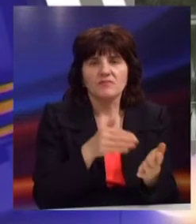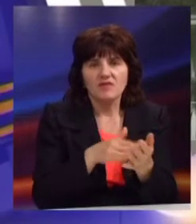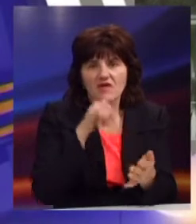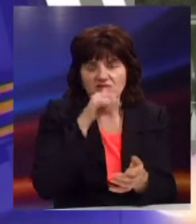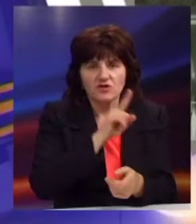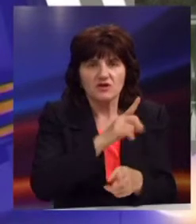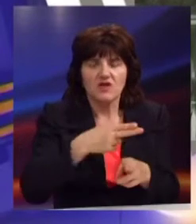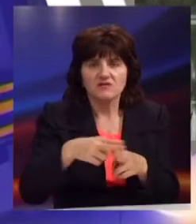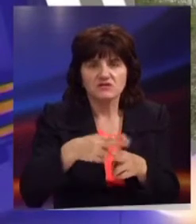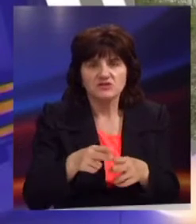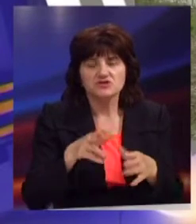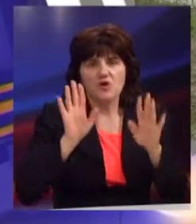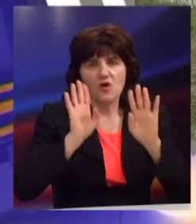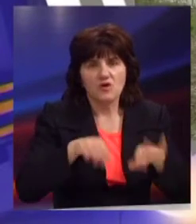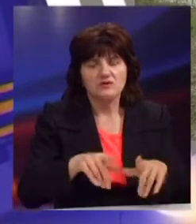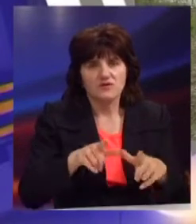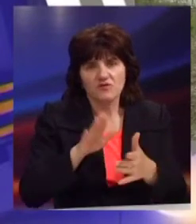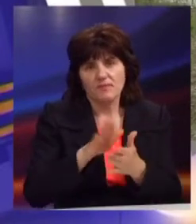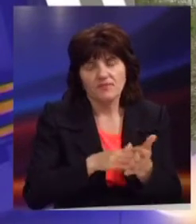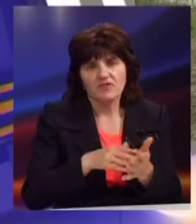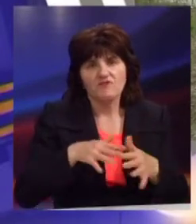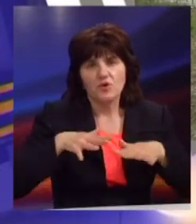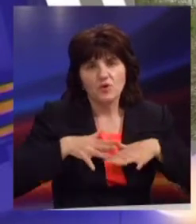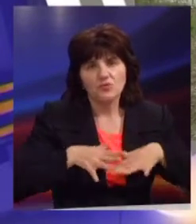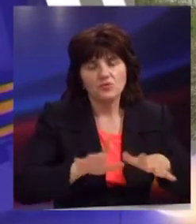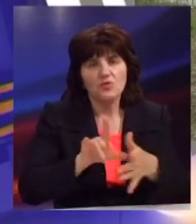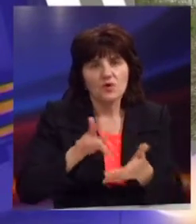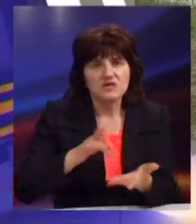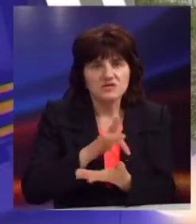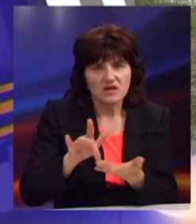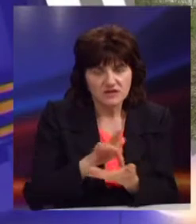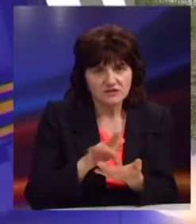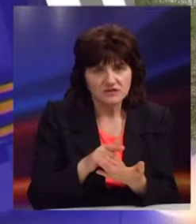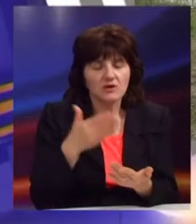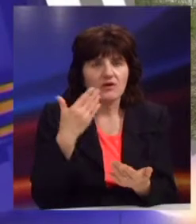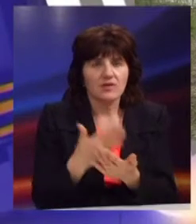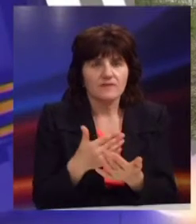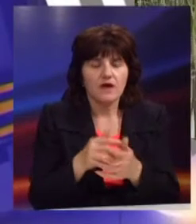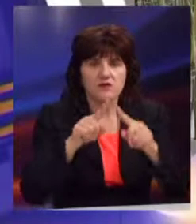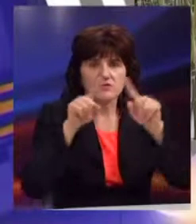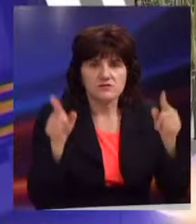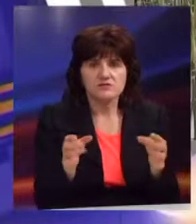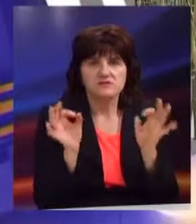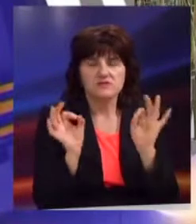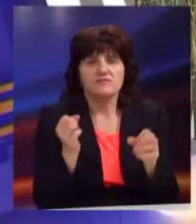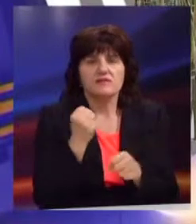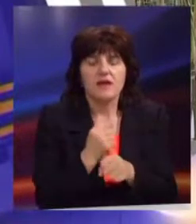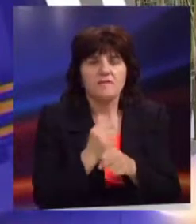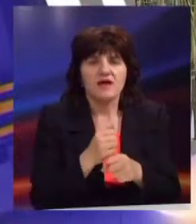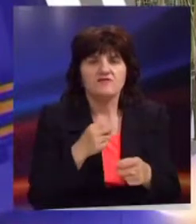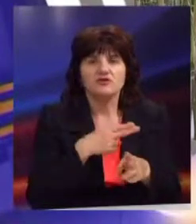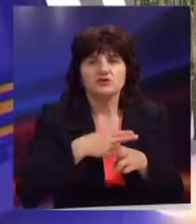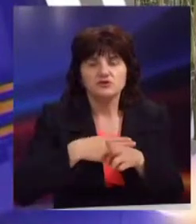ne prečišćavaju i tako zagađene se ulivaju u reke, kanale i jezera. Da bi se izgradili prečistači za otpadne vode,